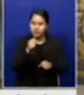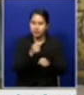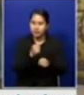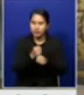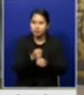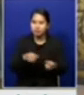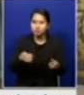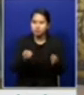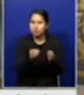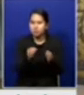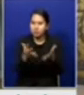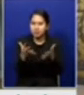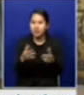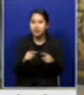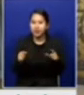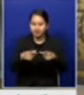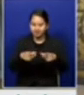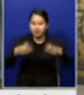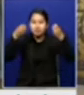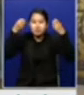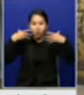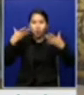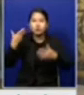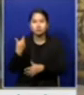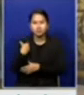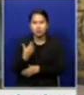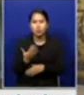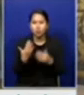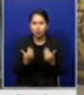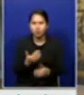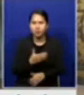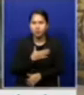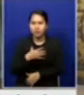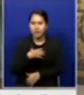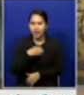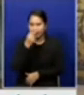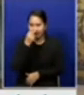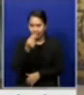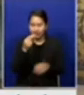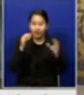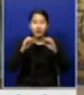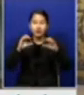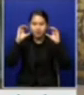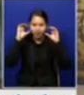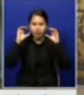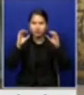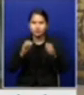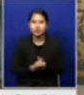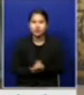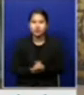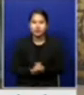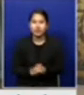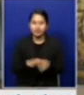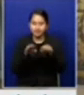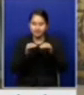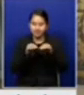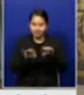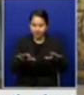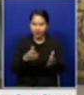เพราะวันนี้ผมอยากเห็นรัฐบาลกระจายการเยียวยาให้ความสุขทุกคนอย่างเสมอภ